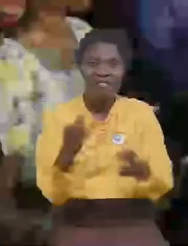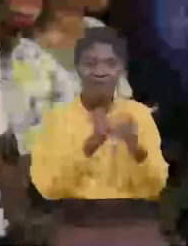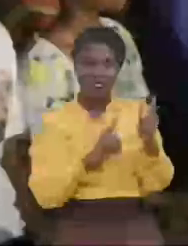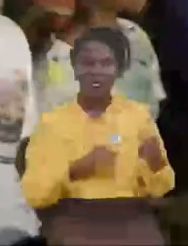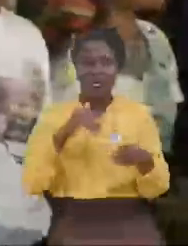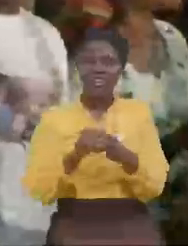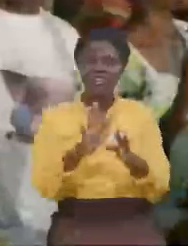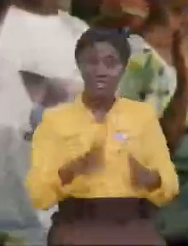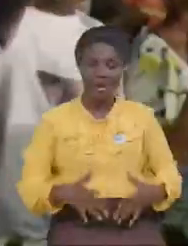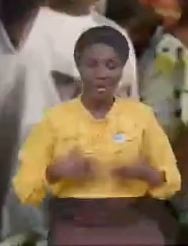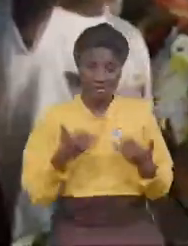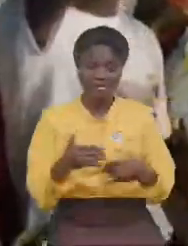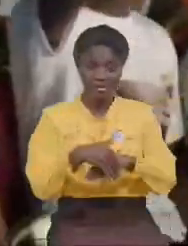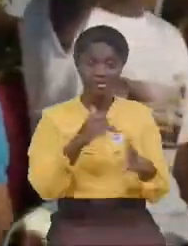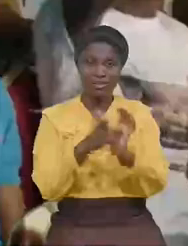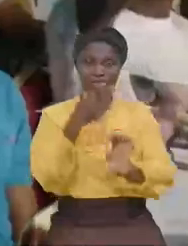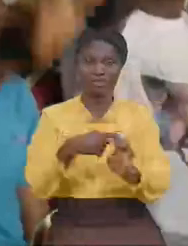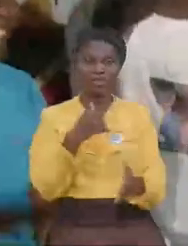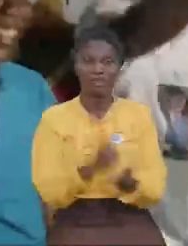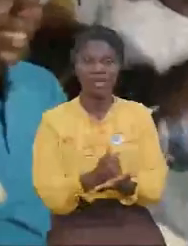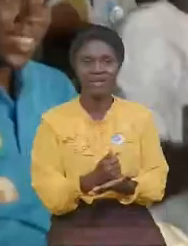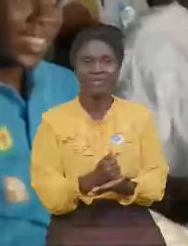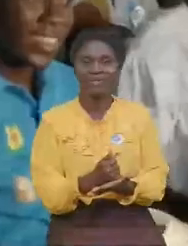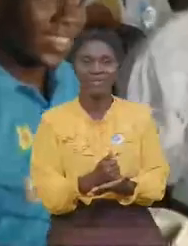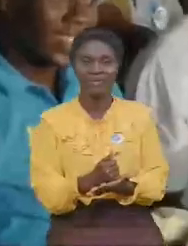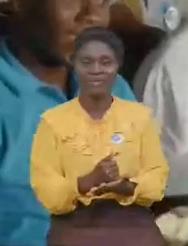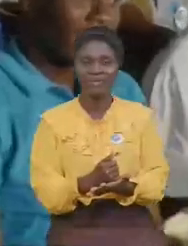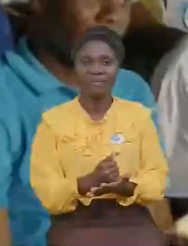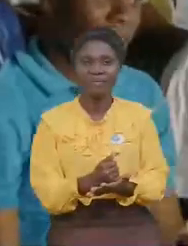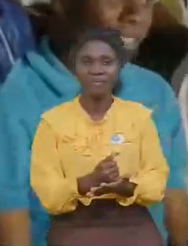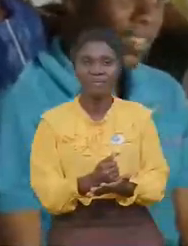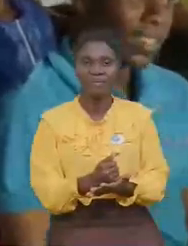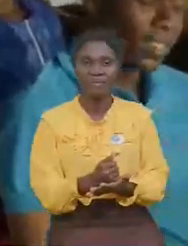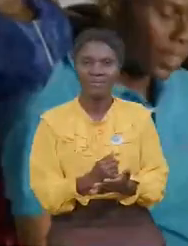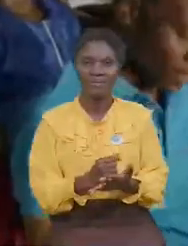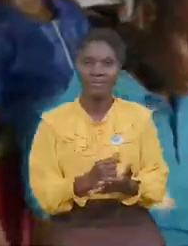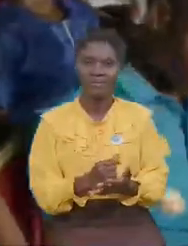Le meilleur jour est la glorieuse visite du Seigneur dans ta vie.